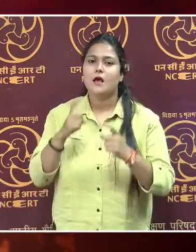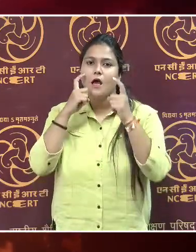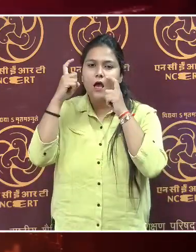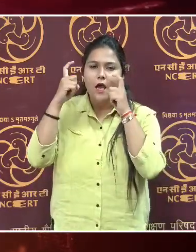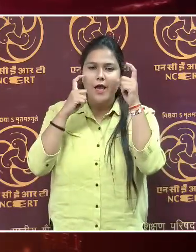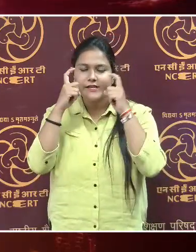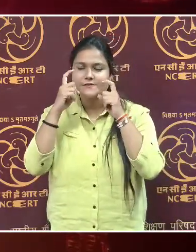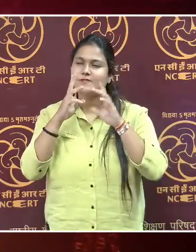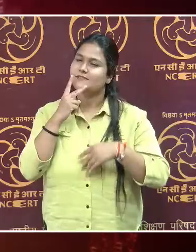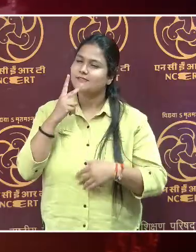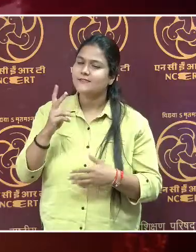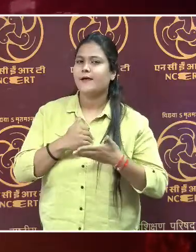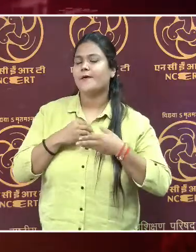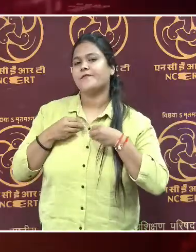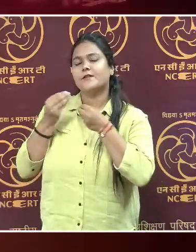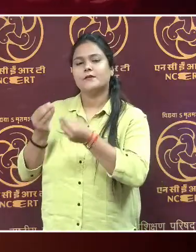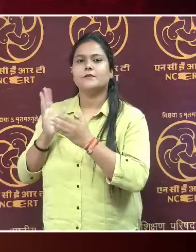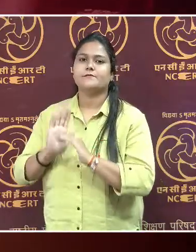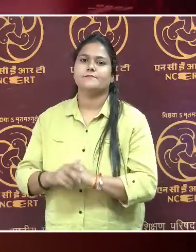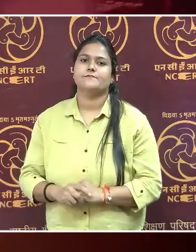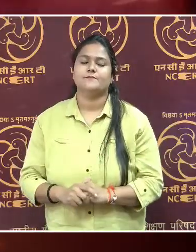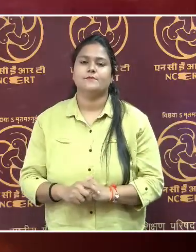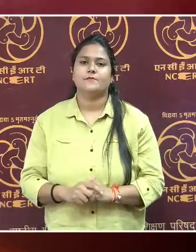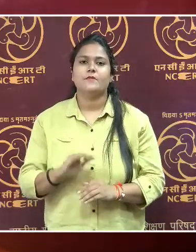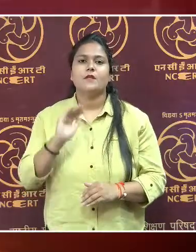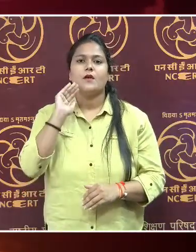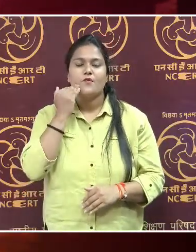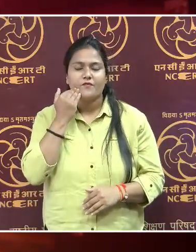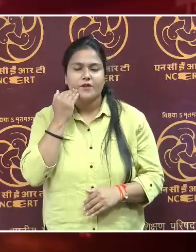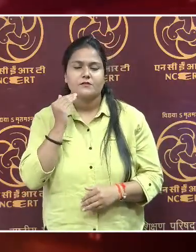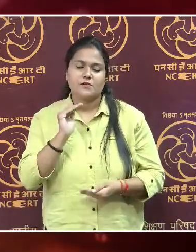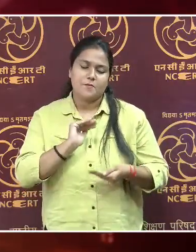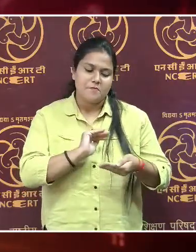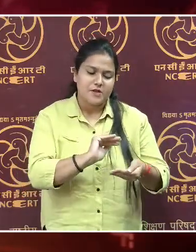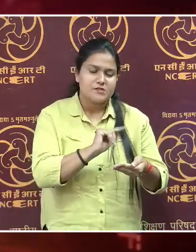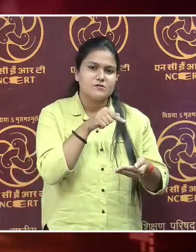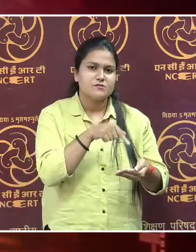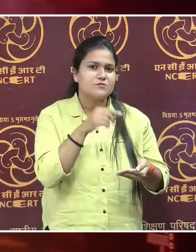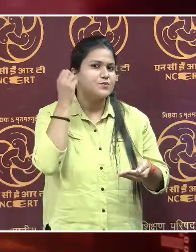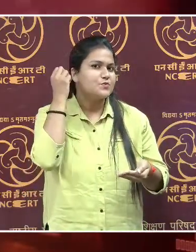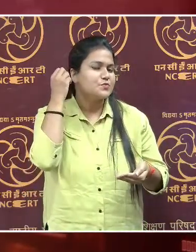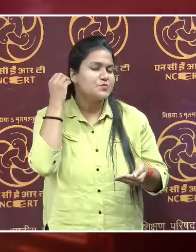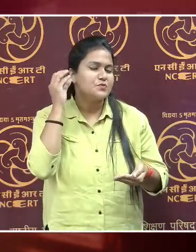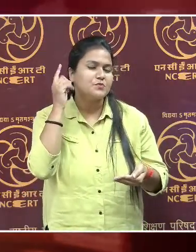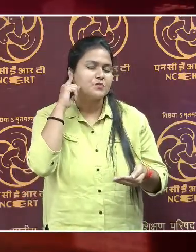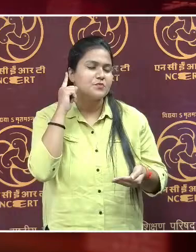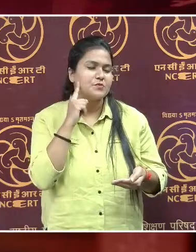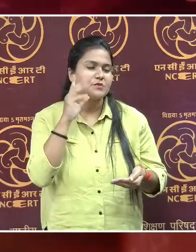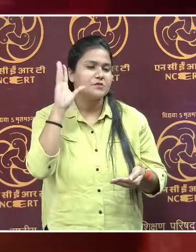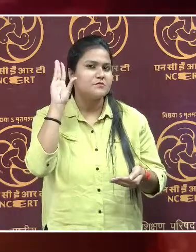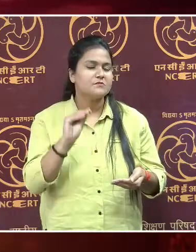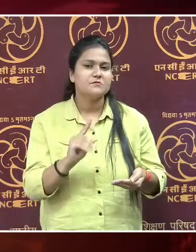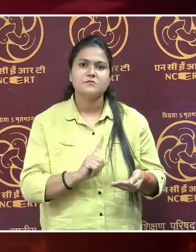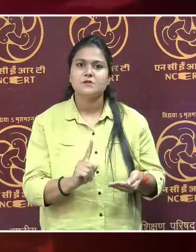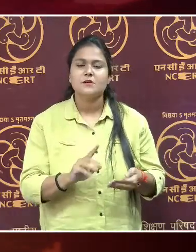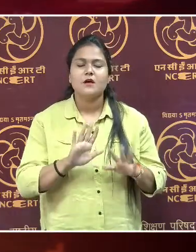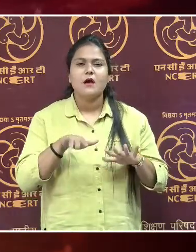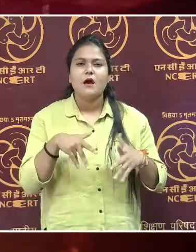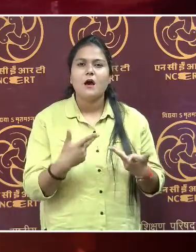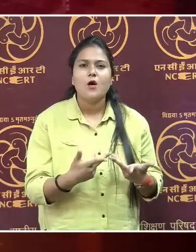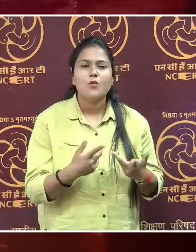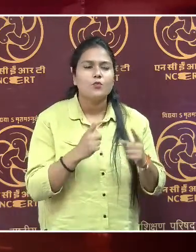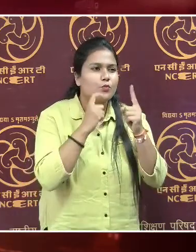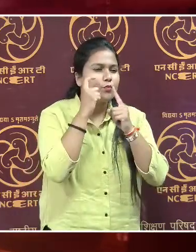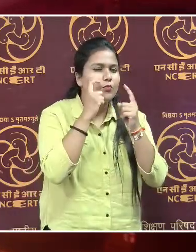उसके रिएक्शंस होते हैं। लेकिन वो बच्चा जो सुन ही नहीं रहा है, जो सुन ही नहीं पा रहा है, तो वो क्या